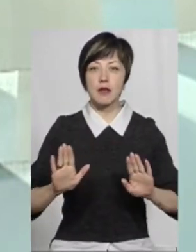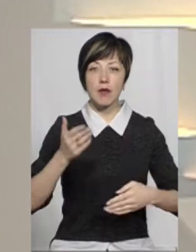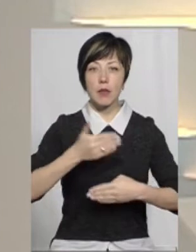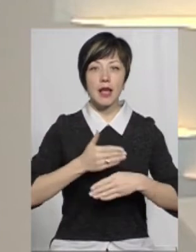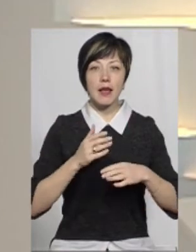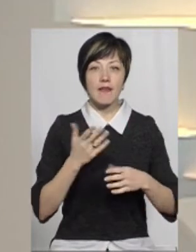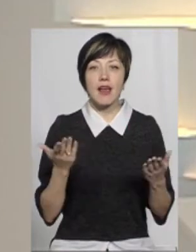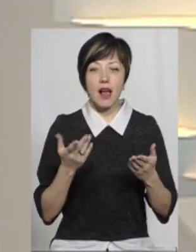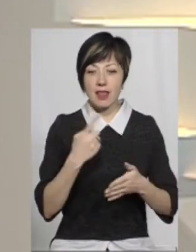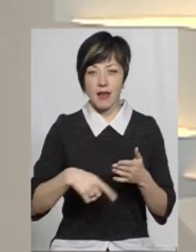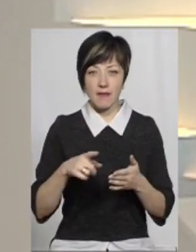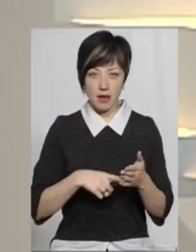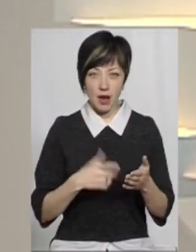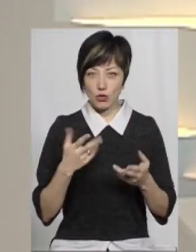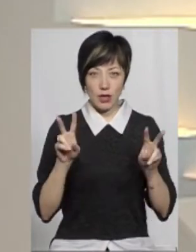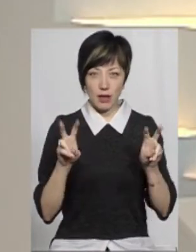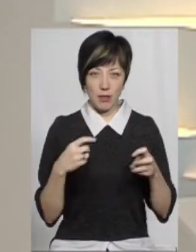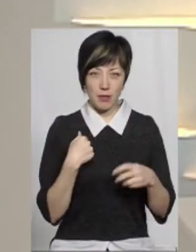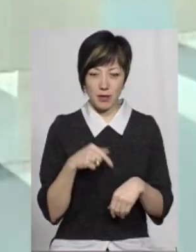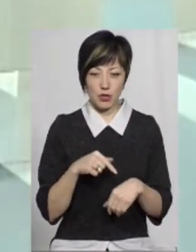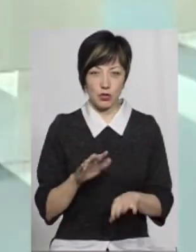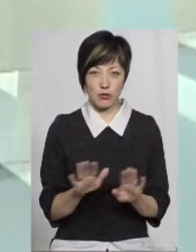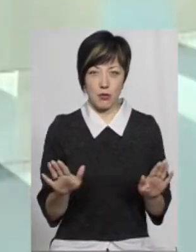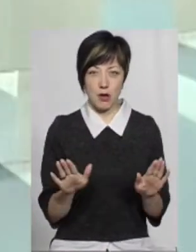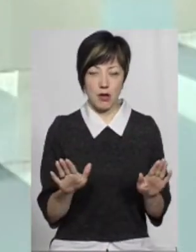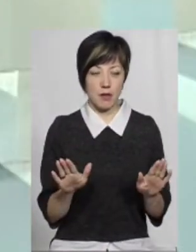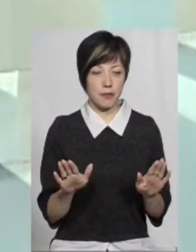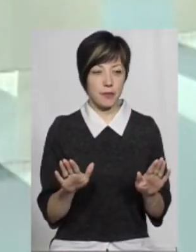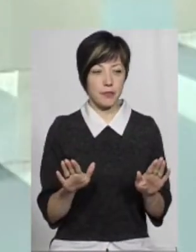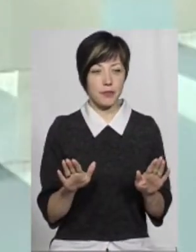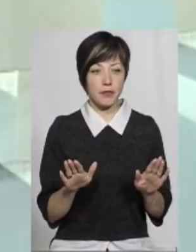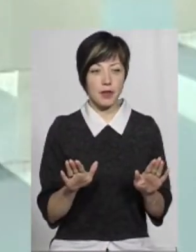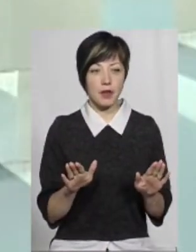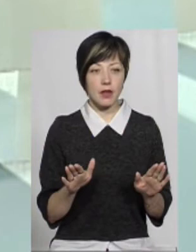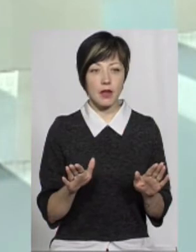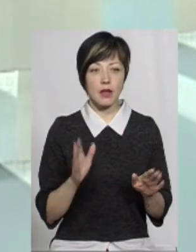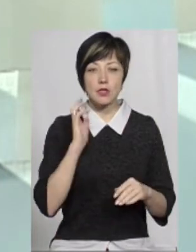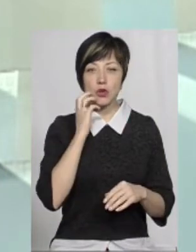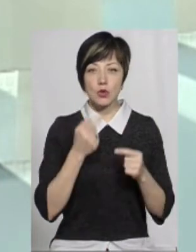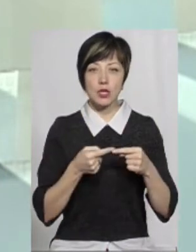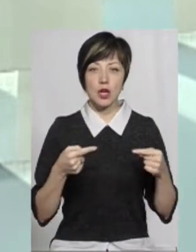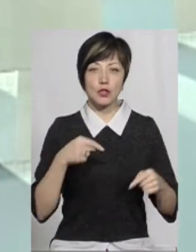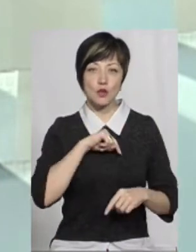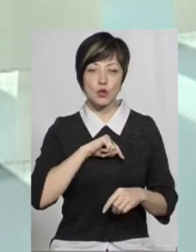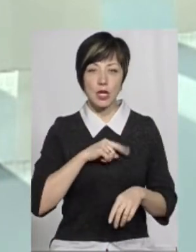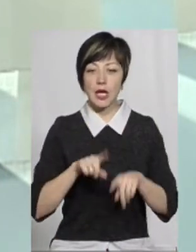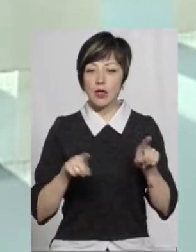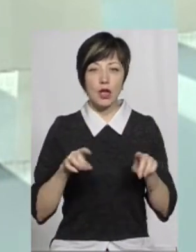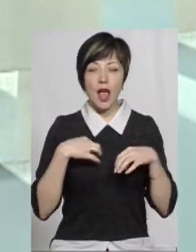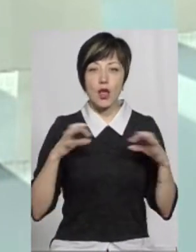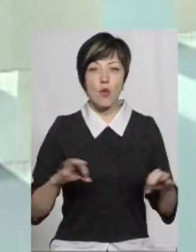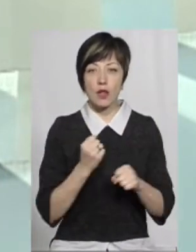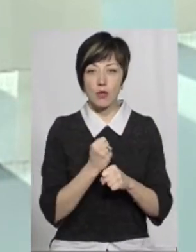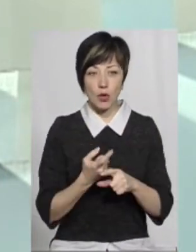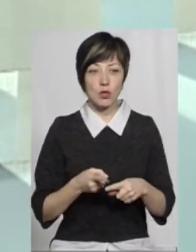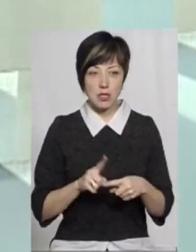вірив, і особливо не вірив, якщо тема мене не чіпала. Не зачіпали якісь такі серйозні речі в душі, я ніколи не робив.